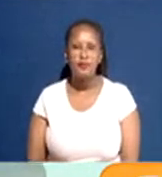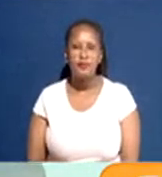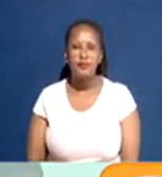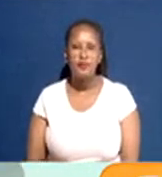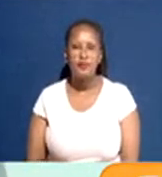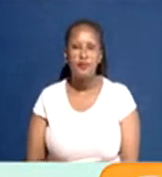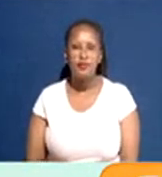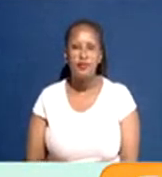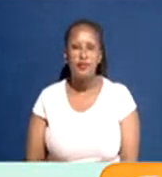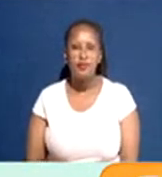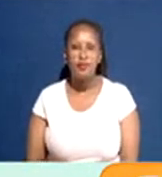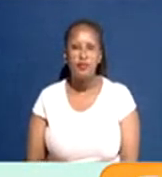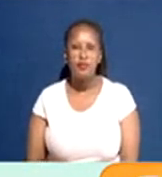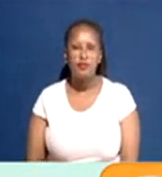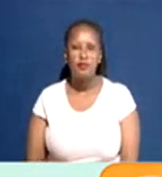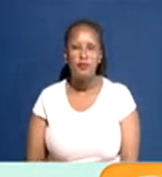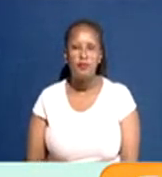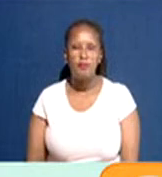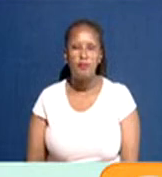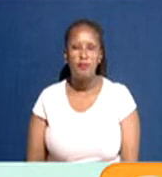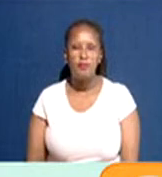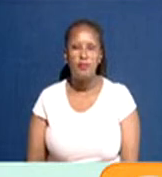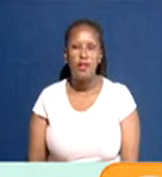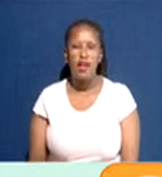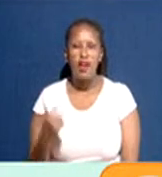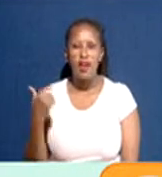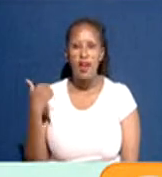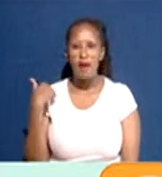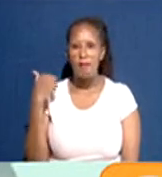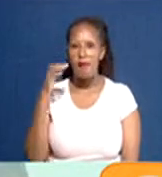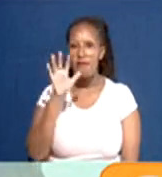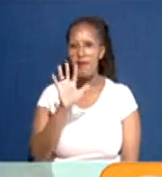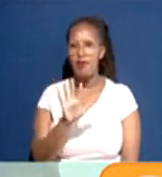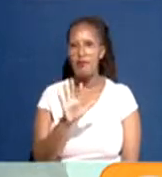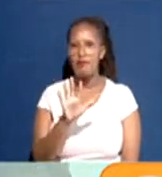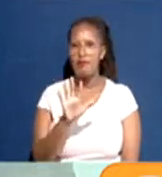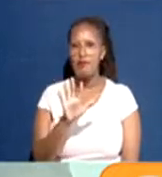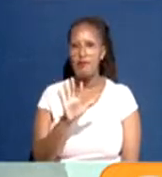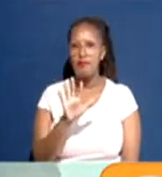nchi zingine. Jambo la tano,